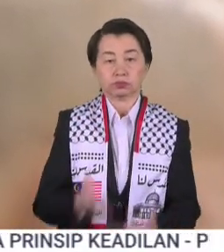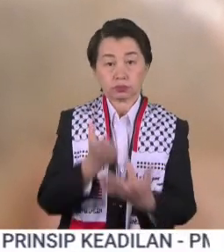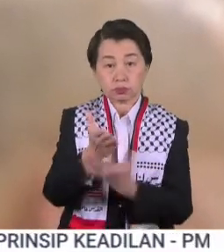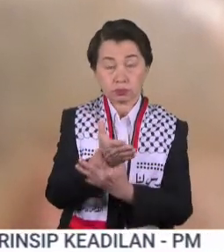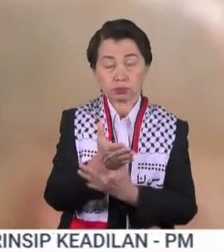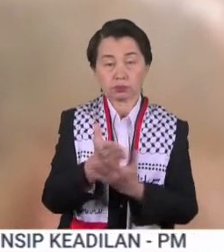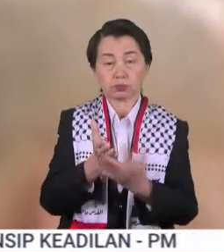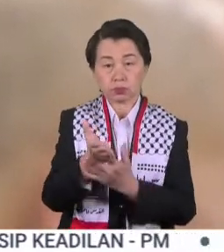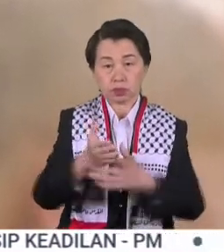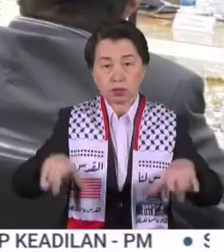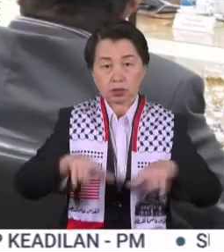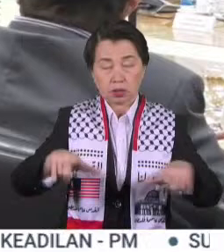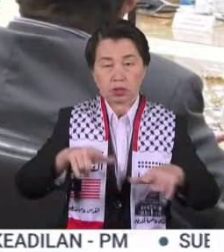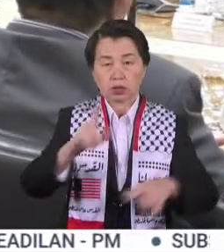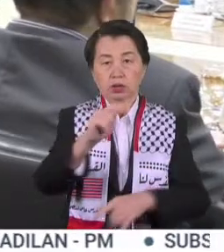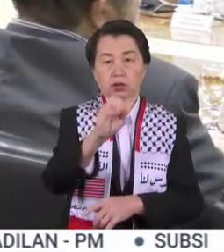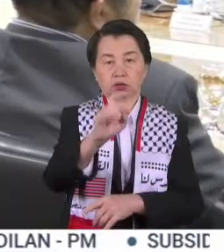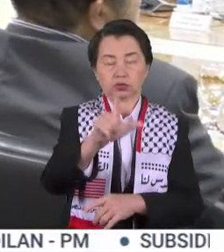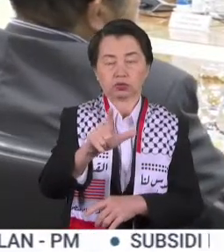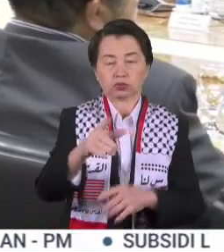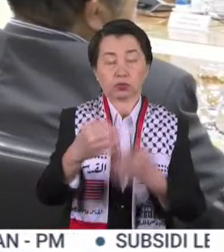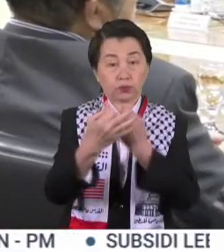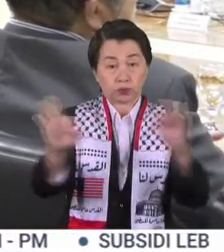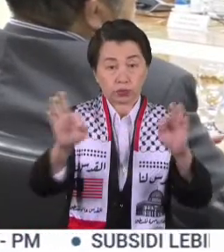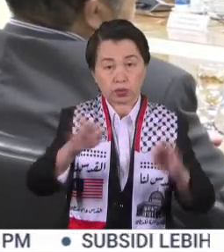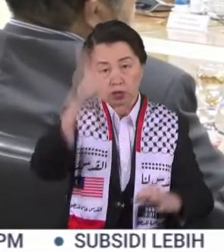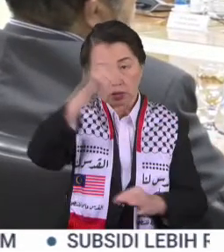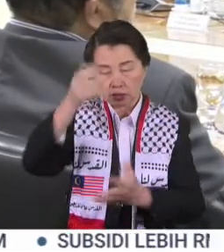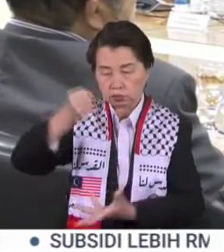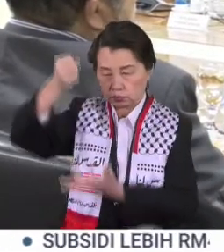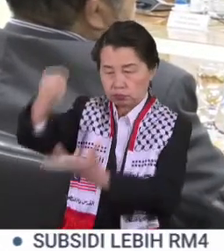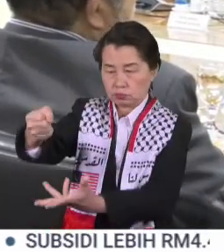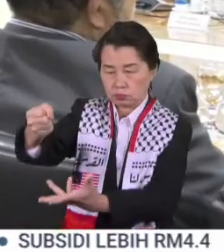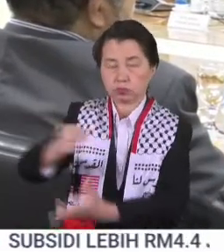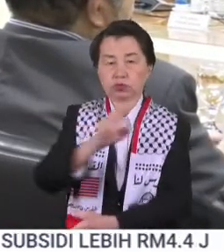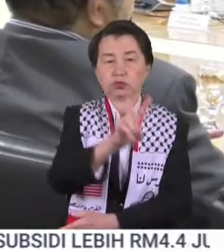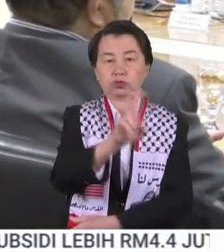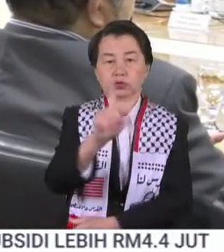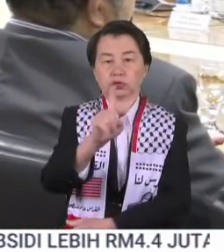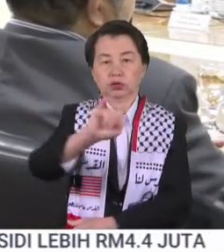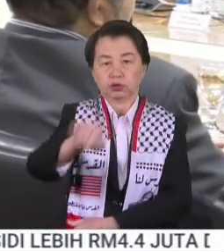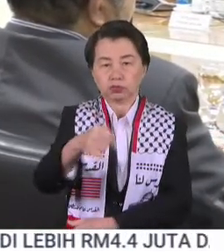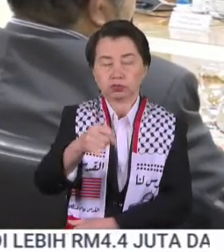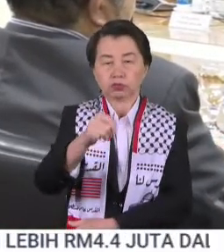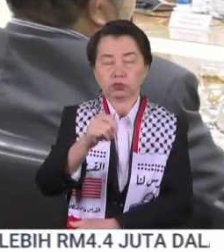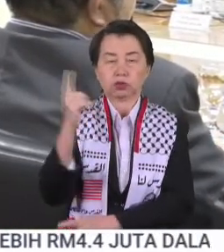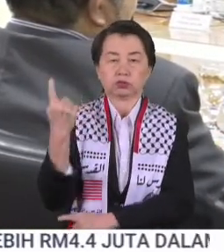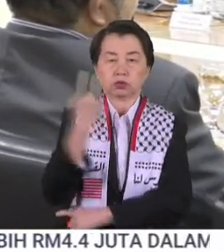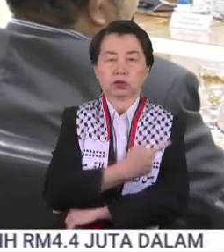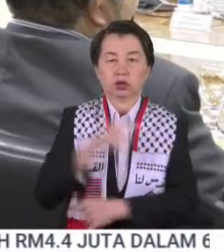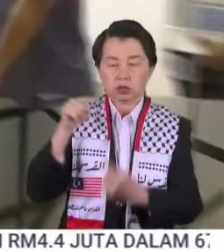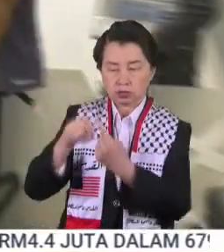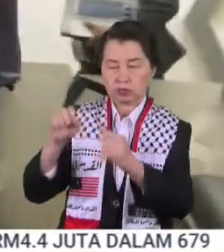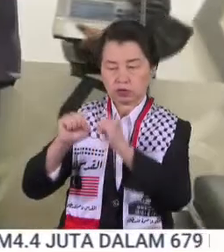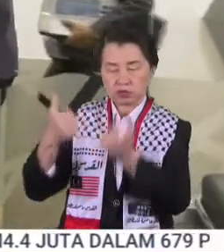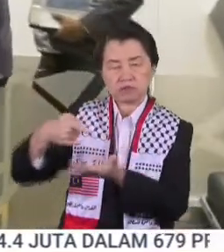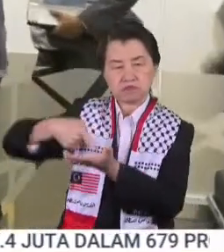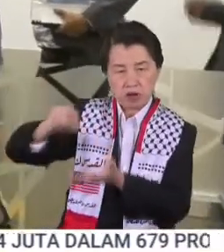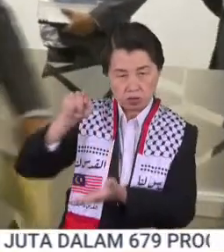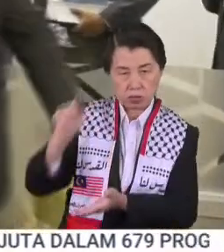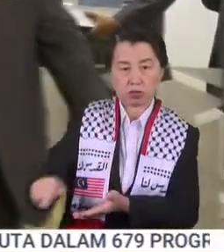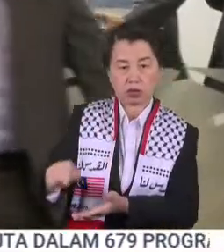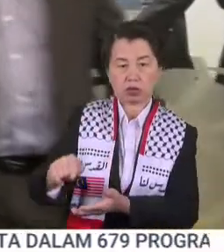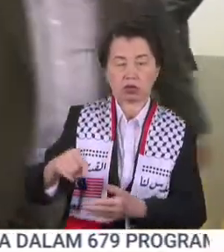Menerusi pelaksanaan tol percuma, secara purata kerajaan memperuntukkan RM21 juta sehari kepada syarikat